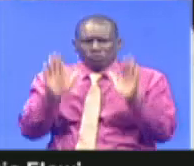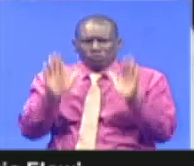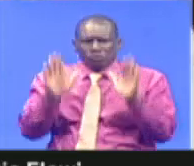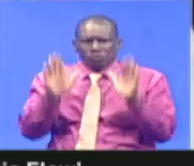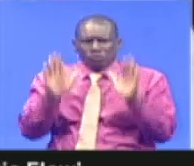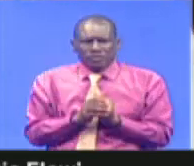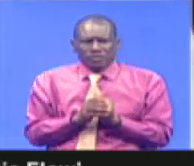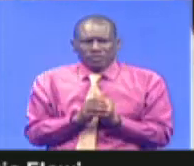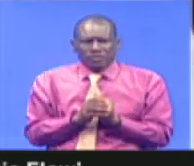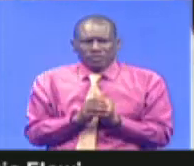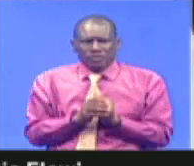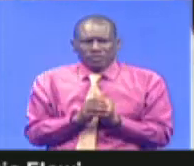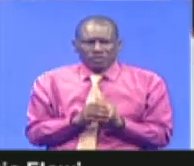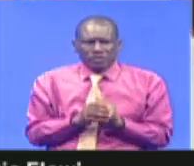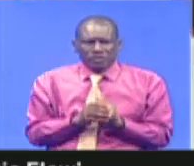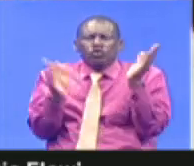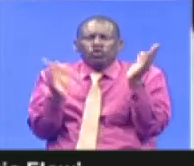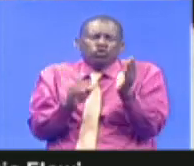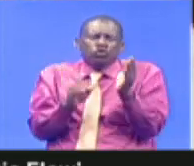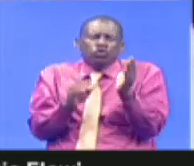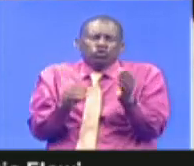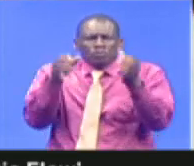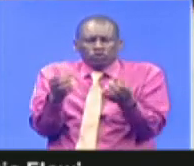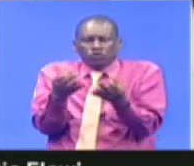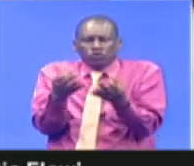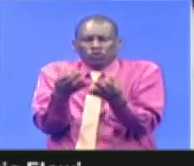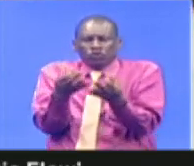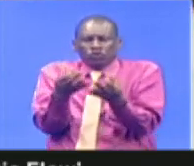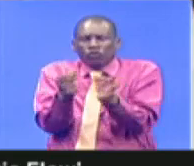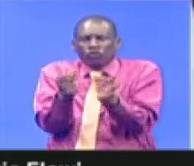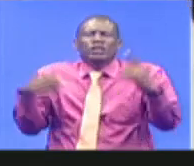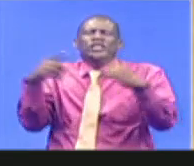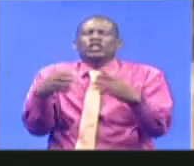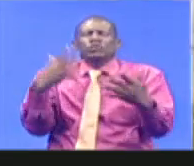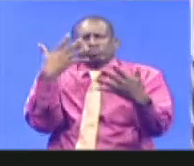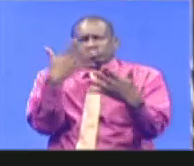Uwezi jua kama hujaipoteza, lakini ukiipoteza ndio utajua muhimu wake.